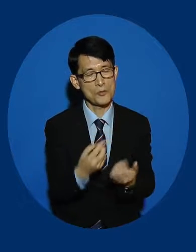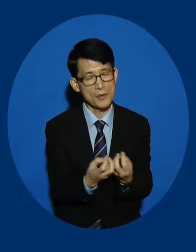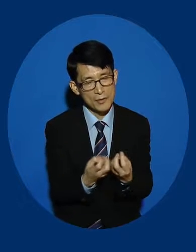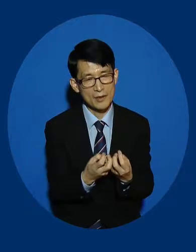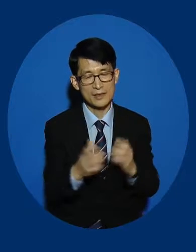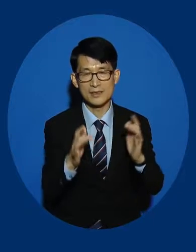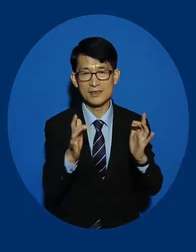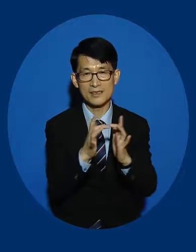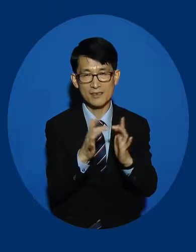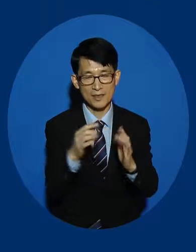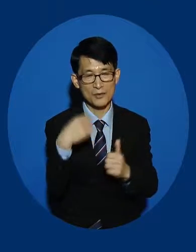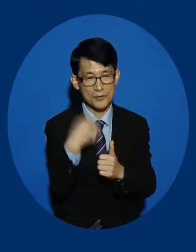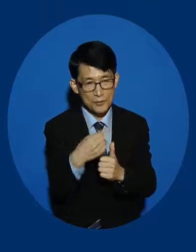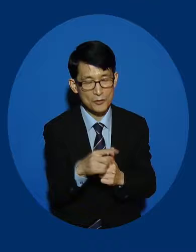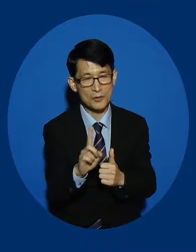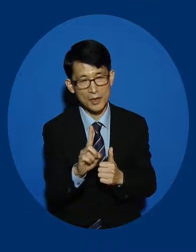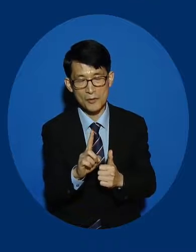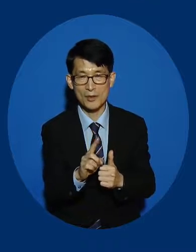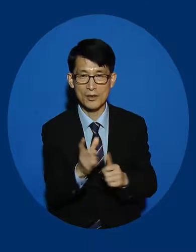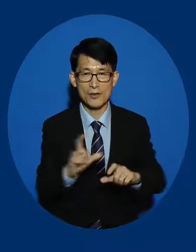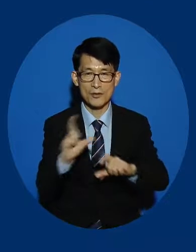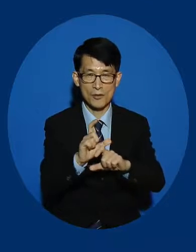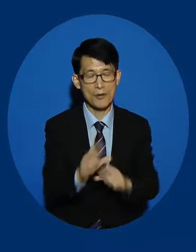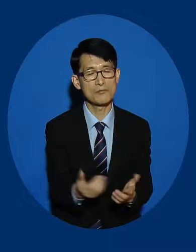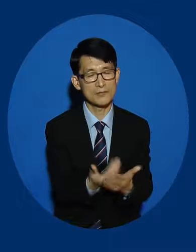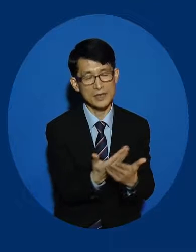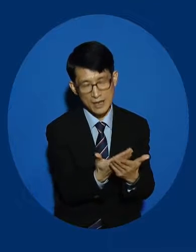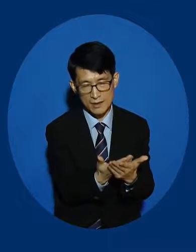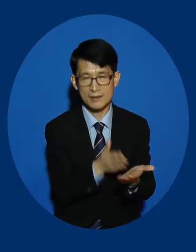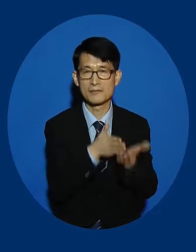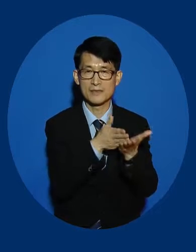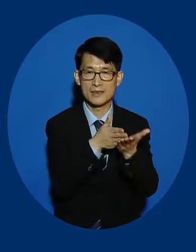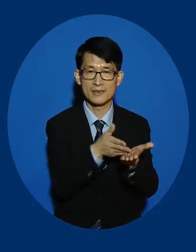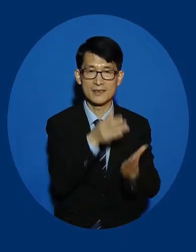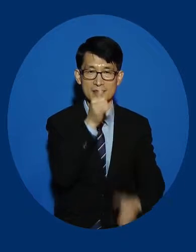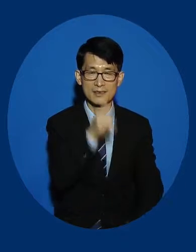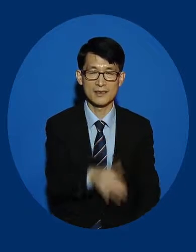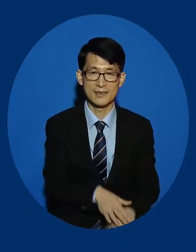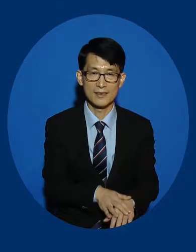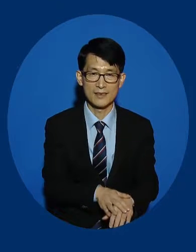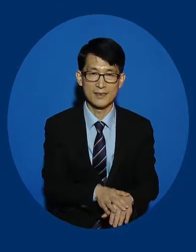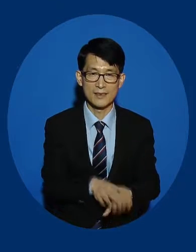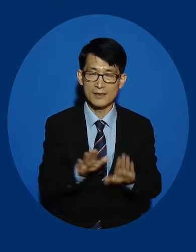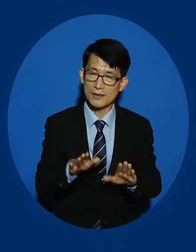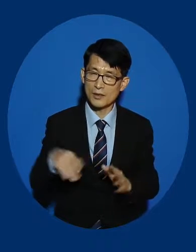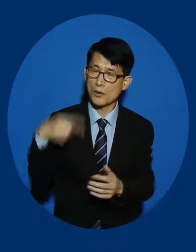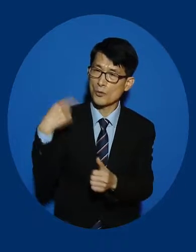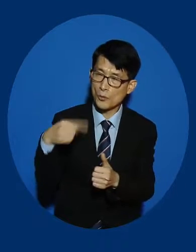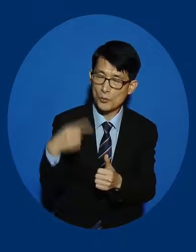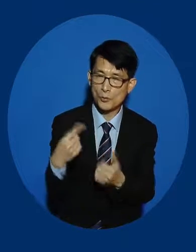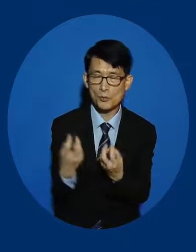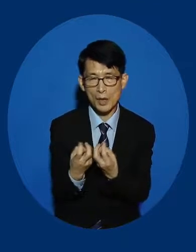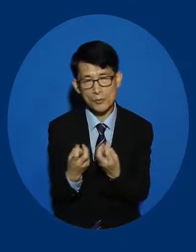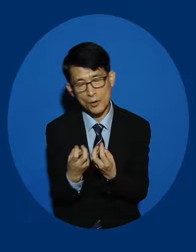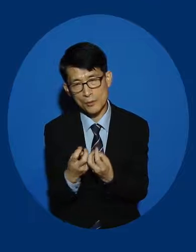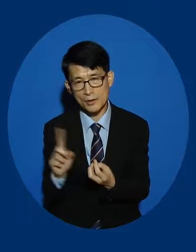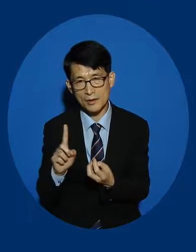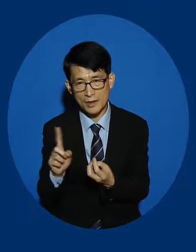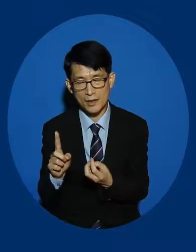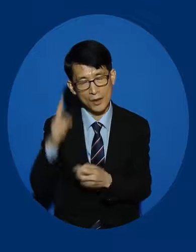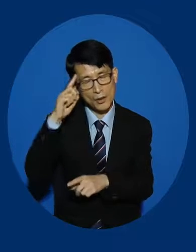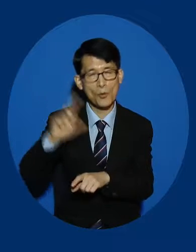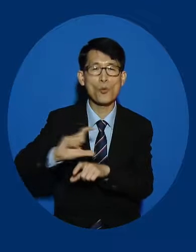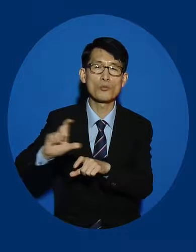많이 안정이 된 상태입니다. 그리고 정부, 이 교육부도 이걸 중장기적으로 어떻게 갖고 갈 것인가에 대한 계획도 세고 있고,